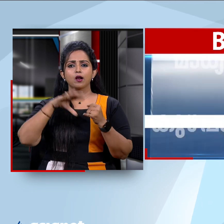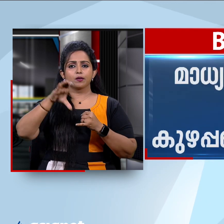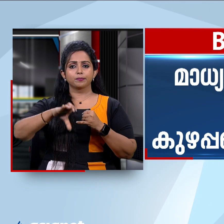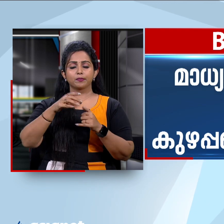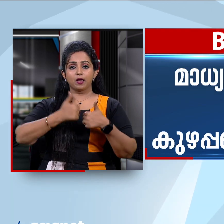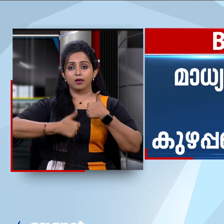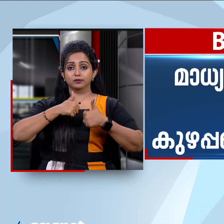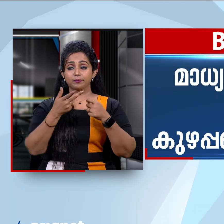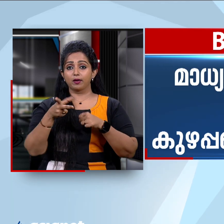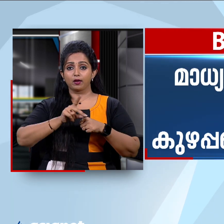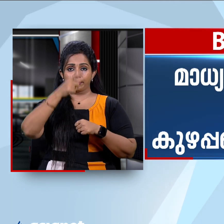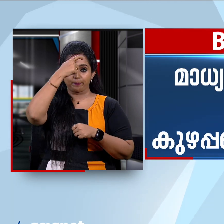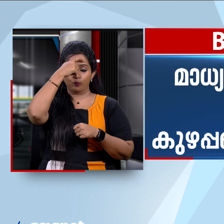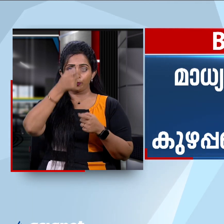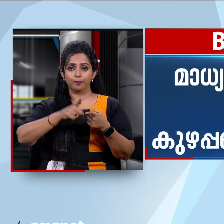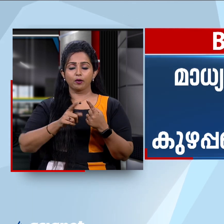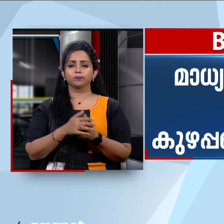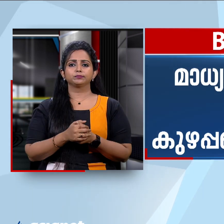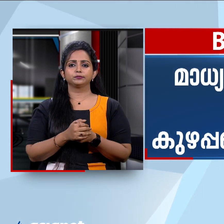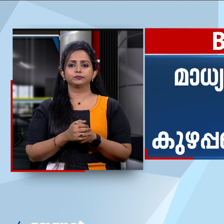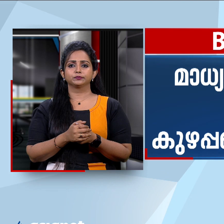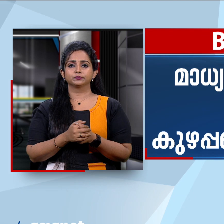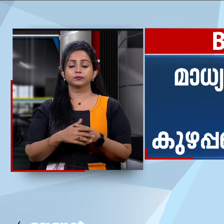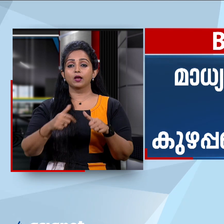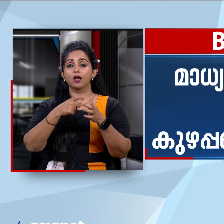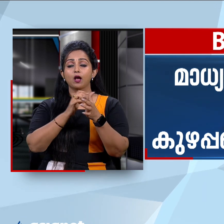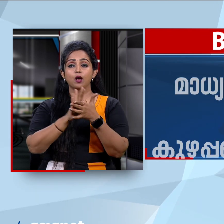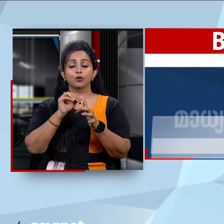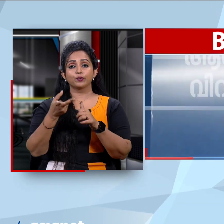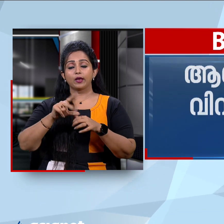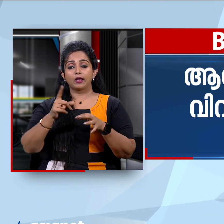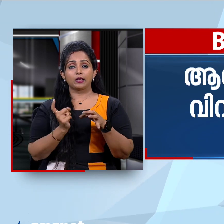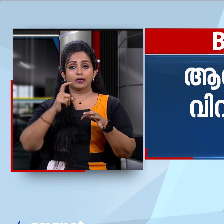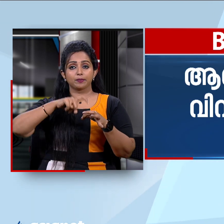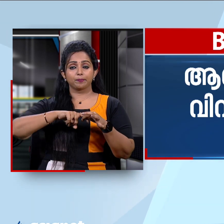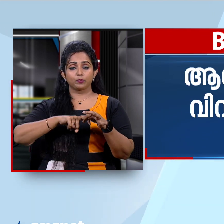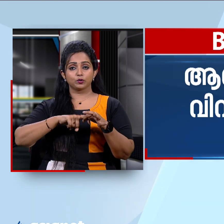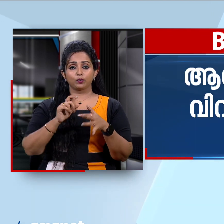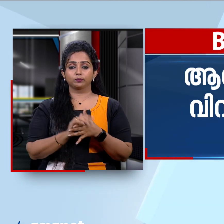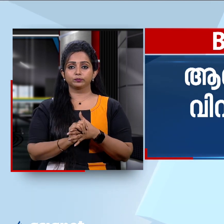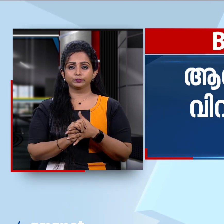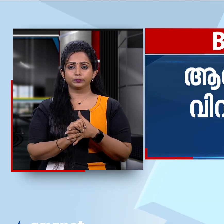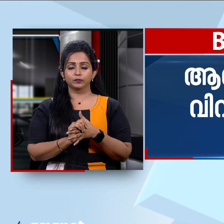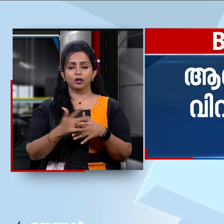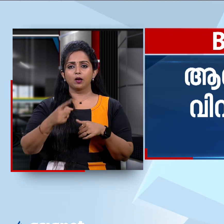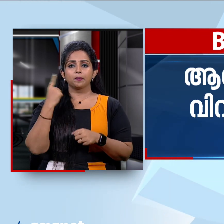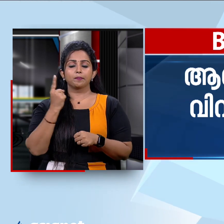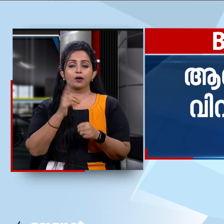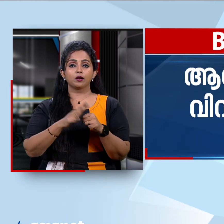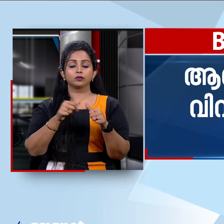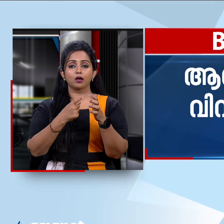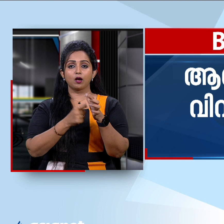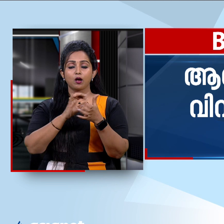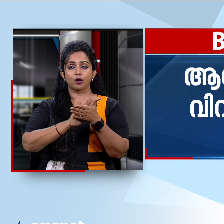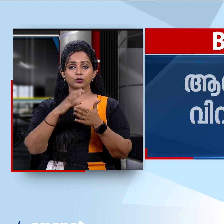പരീക്ഷയ്ക്കാണ് വീണ്ടും നാലാം സെമസ്റ്ററിലേക്കാണ് വീണ്ടും ആർഷോ രജിസ്റ്റർ ചെയ്തിരിക്കുന്നത്, വീണ്ടും പുനഃപ്രവേശനം നേടിയിരിക്കുന്നത്. അങ്ങനെ മാത്രമേ ആർഷോവിന് കോഴ്സ്